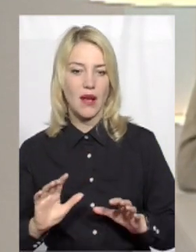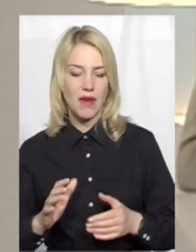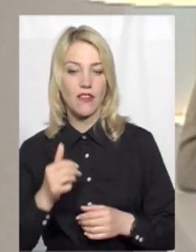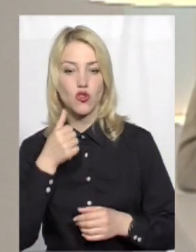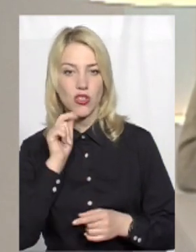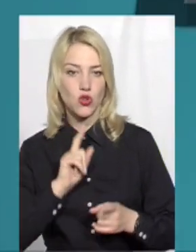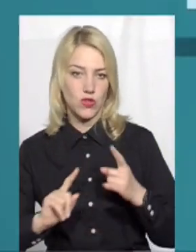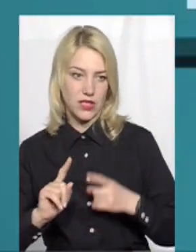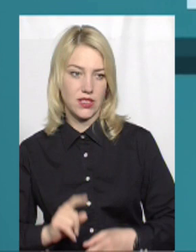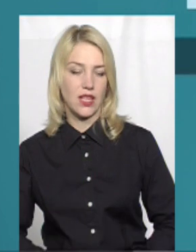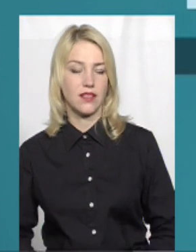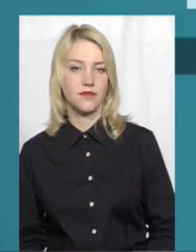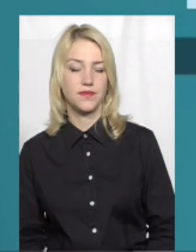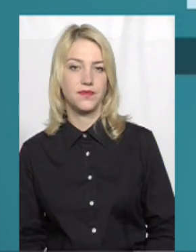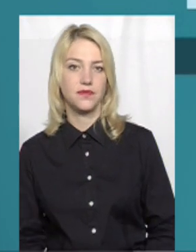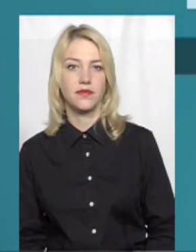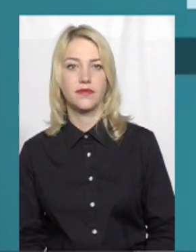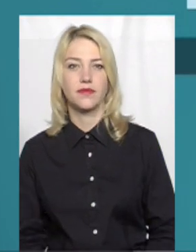вчорашнього засідання.